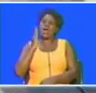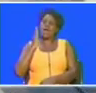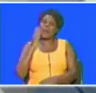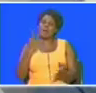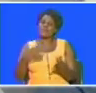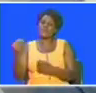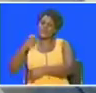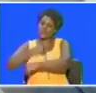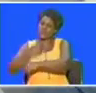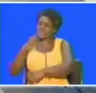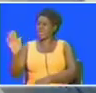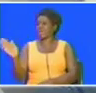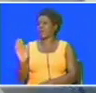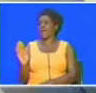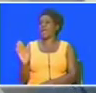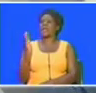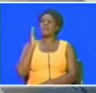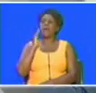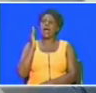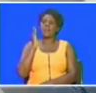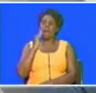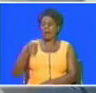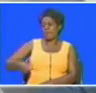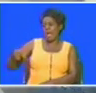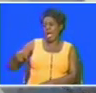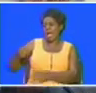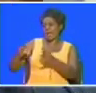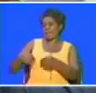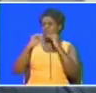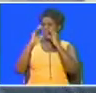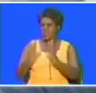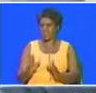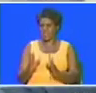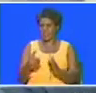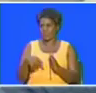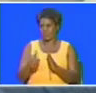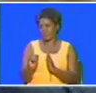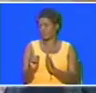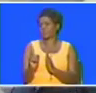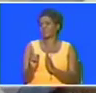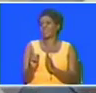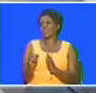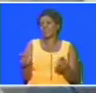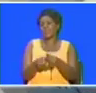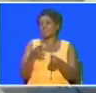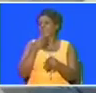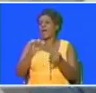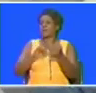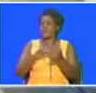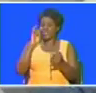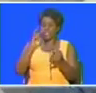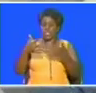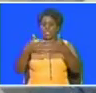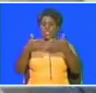kwa skuli basi akanambia bye. Mami la amebeba nini skuli bagi yangu akapatia mwalimu akaingisha kwa basi akamweka. Mume pia anaona umemfungulia gate.